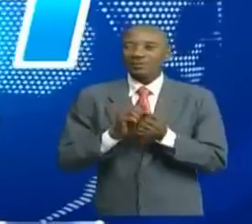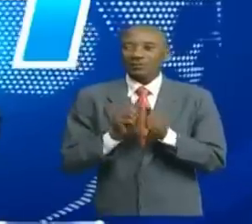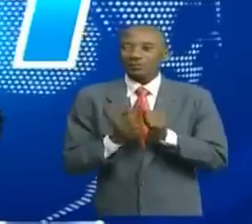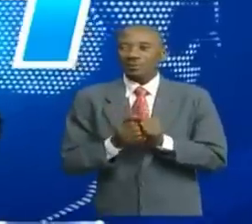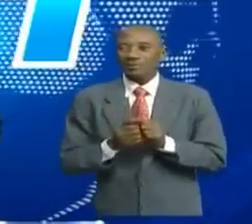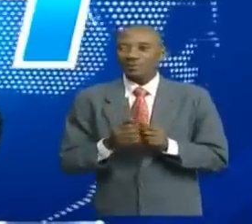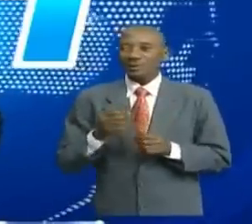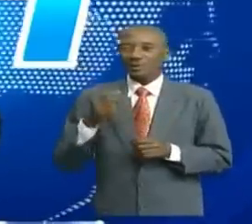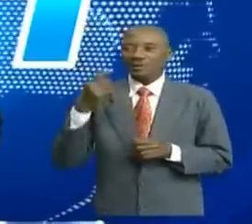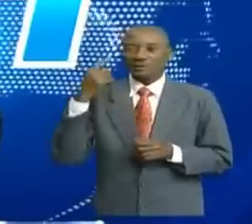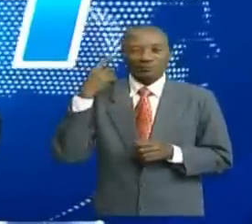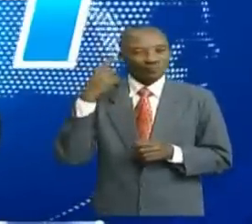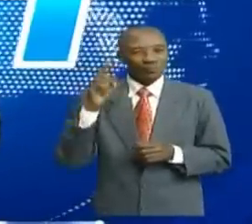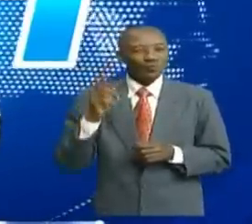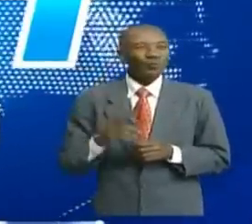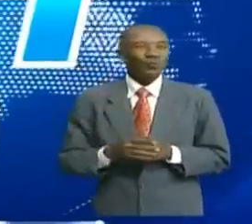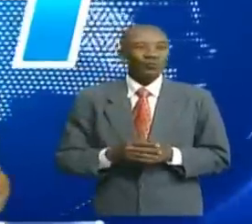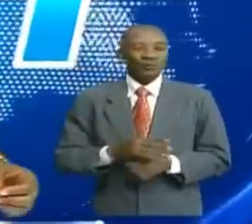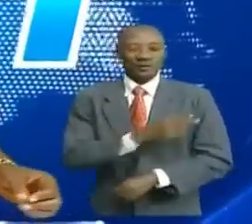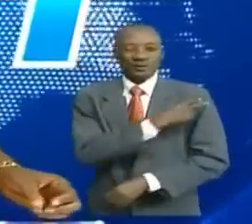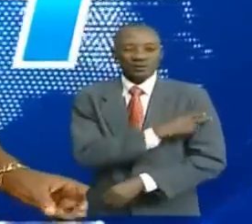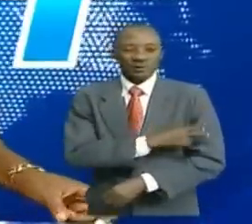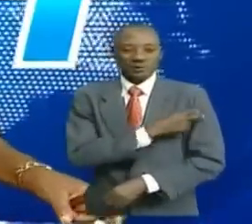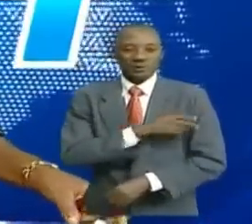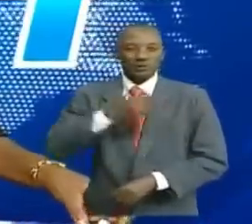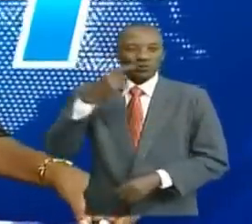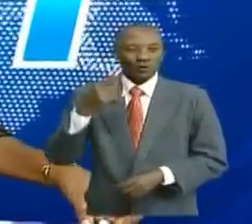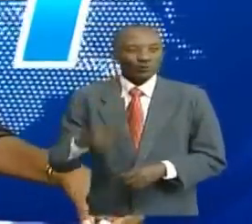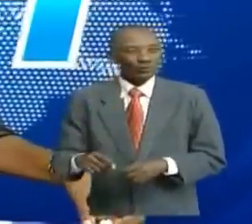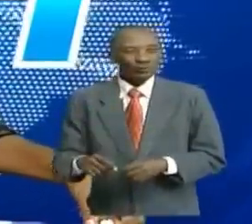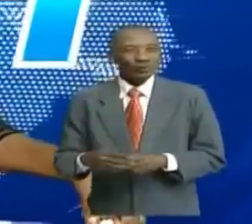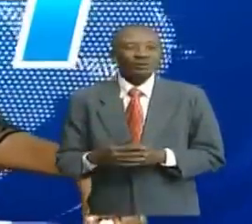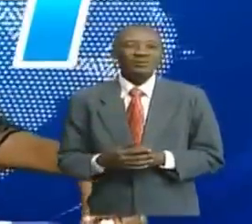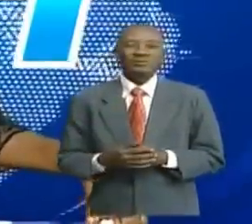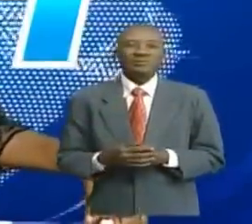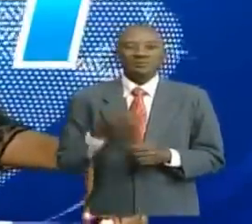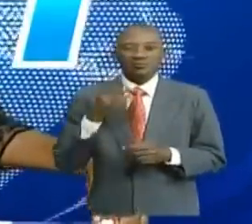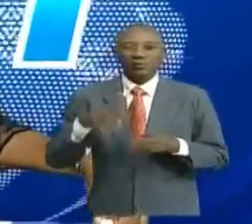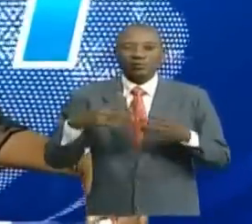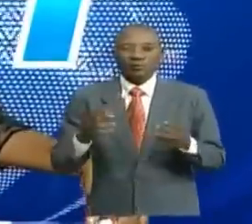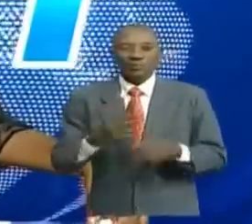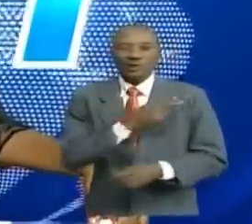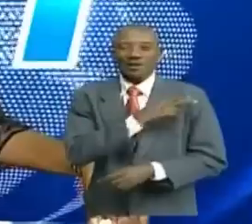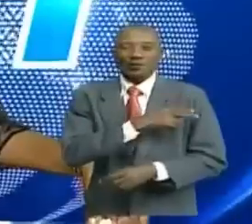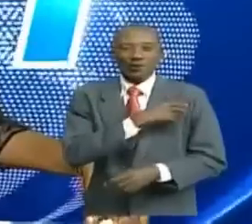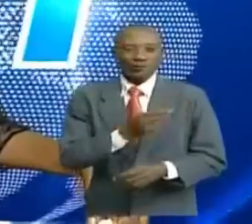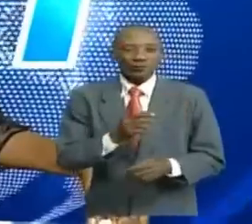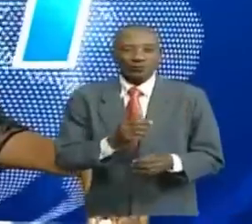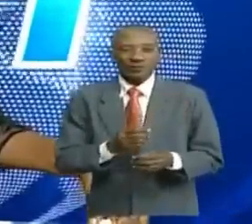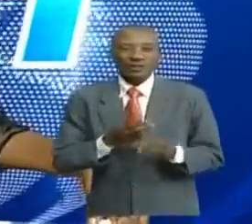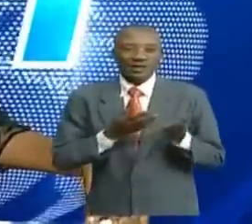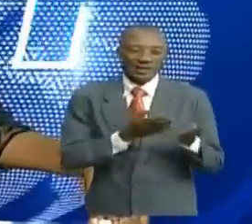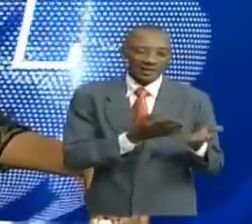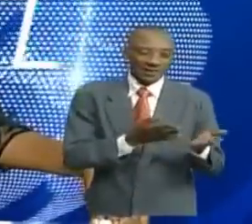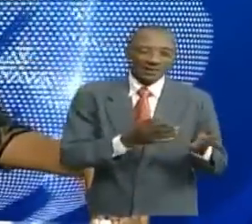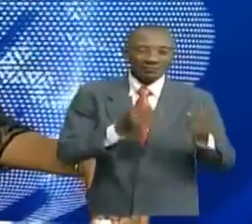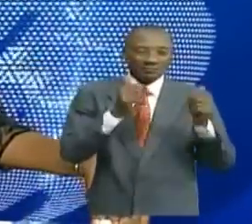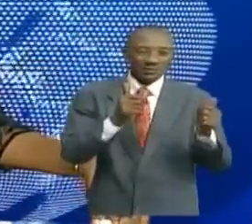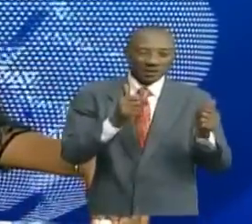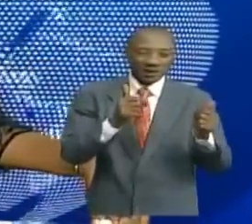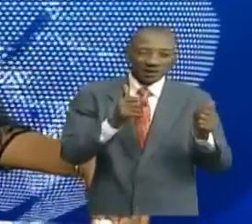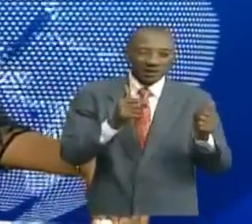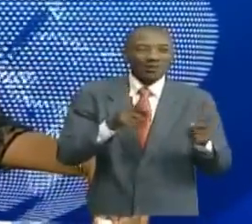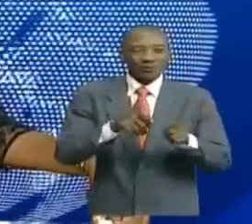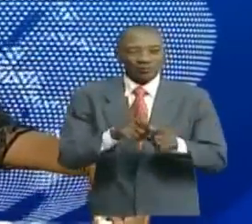faiblesses. Exercice que se donnait la Croix-Rouge Kinshasa pour mener des actions en faveur de la population en